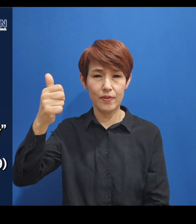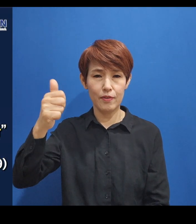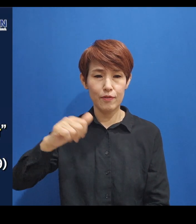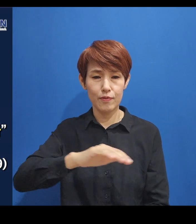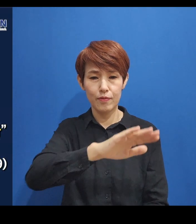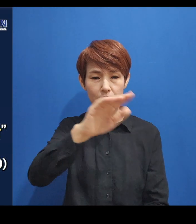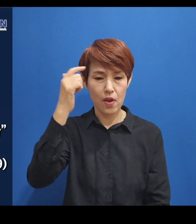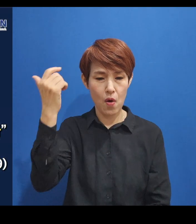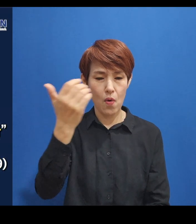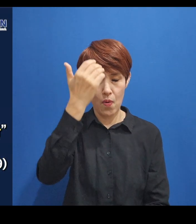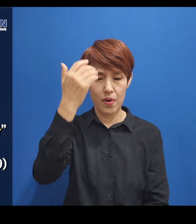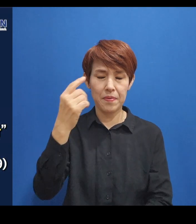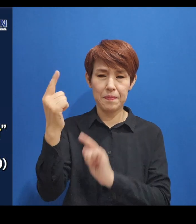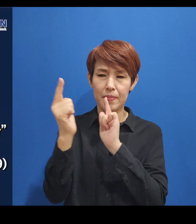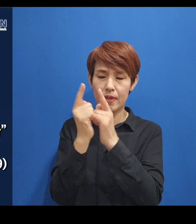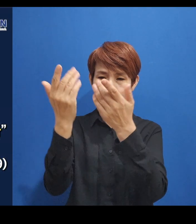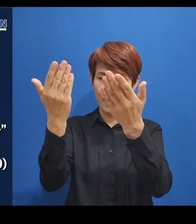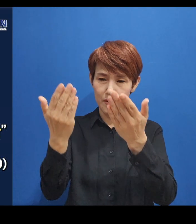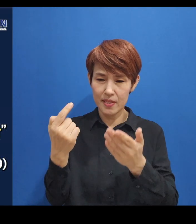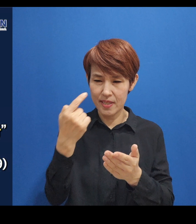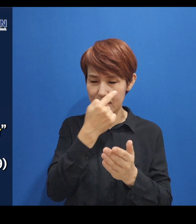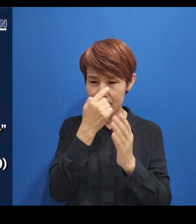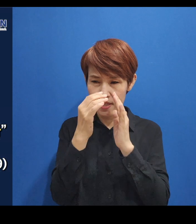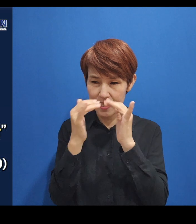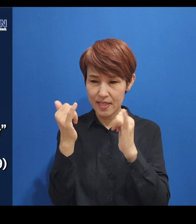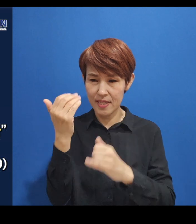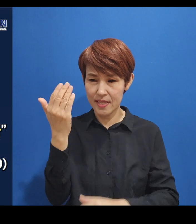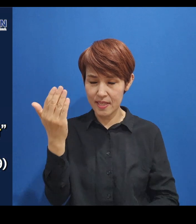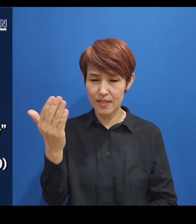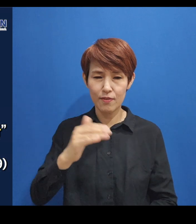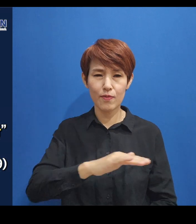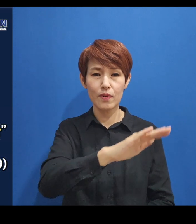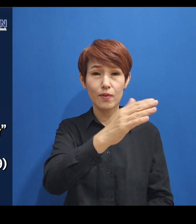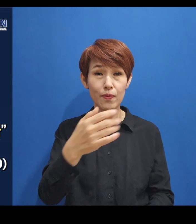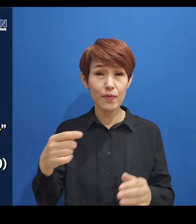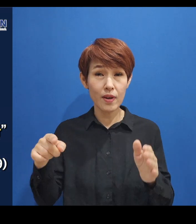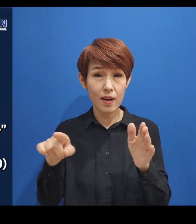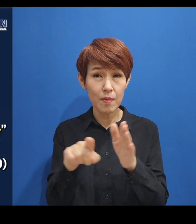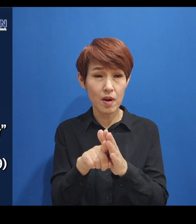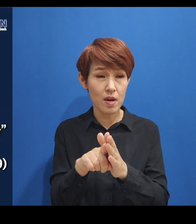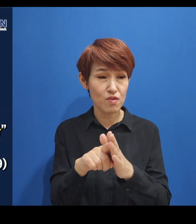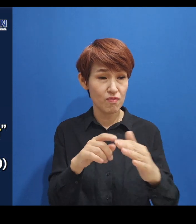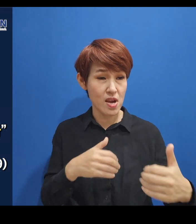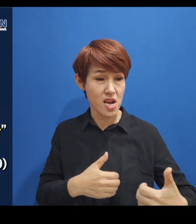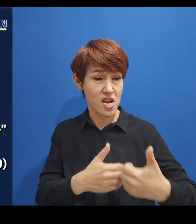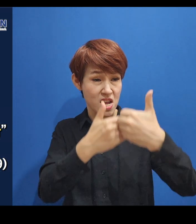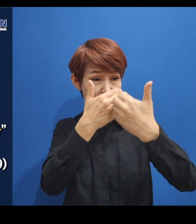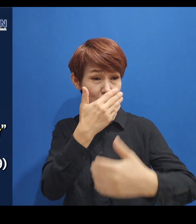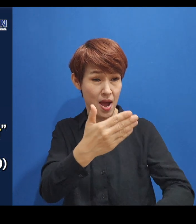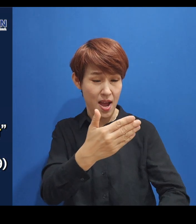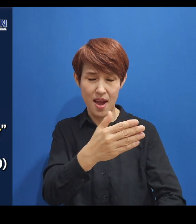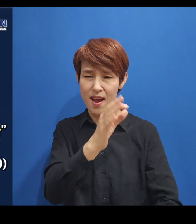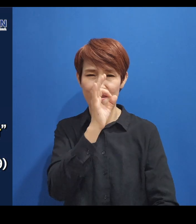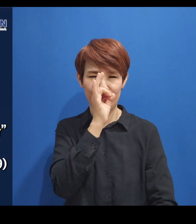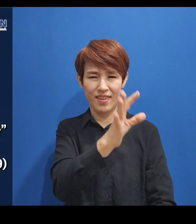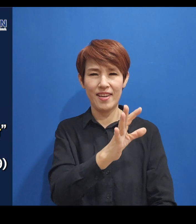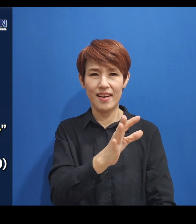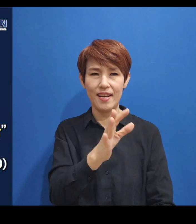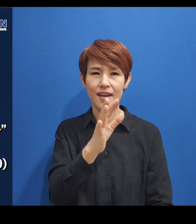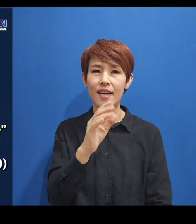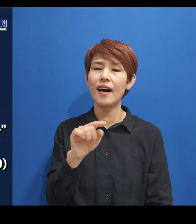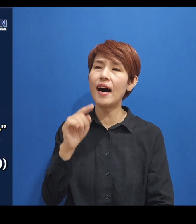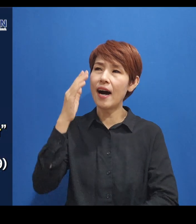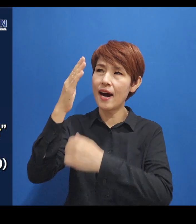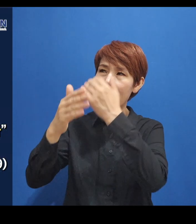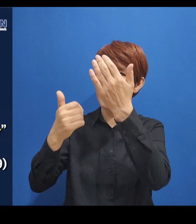우리의 영혼 속에 오셔서 먼저 증인되어 주신 그분이 우리를 위하시면 누가 우리를 대적하겠나? 그는 하나님 우편에